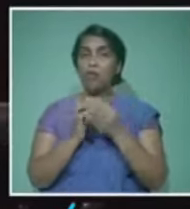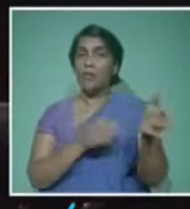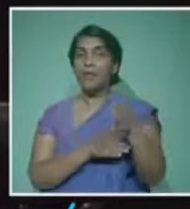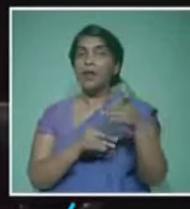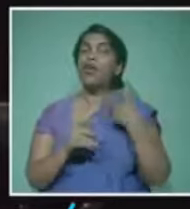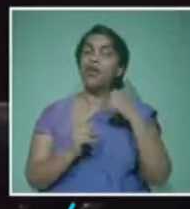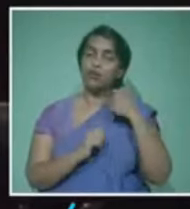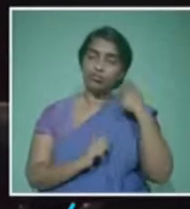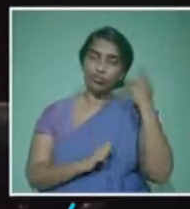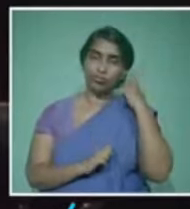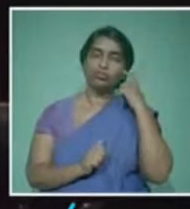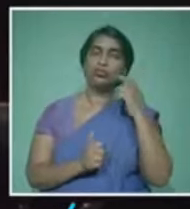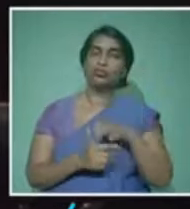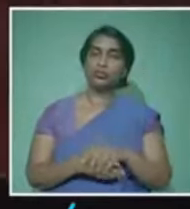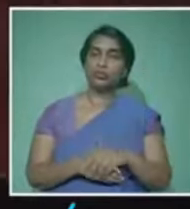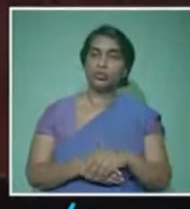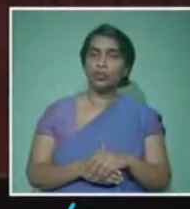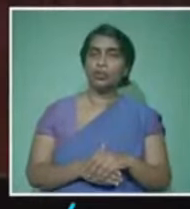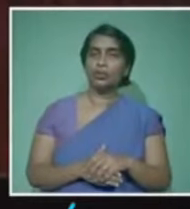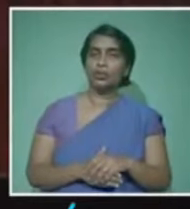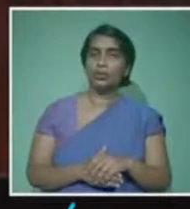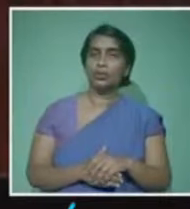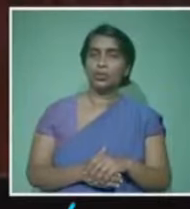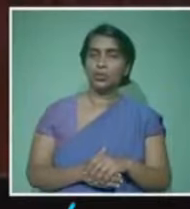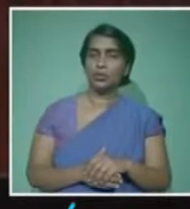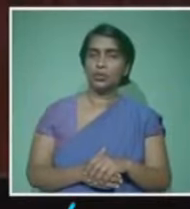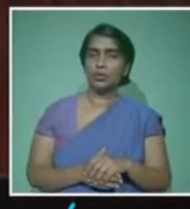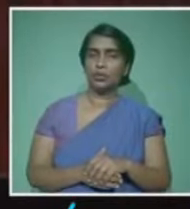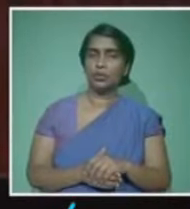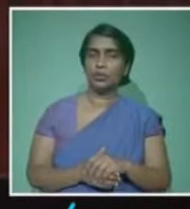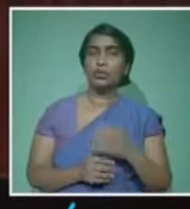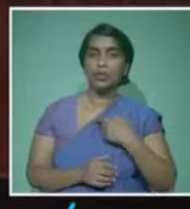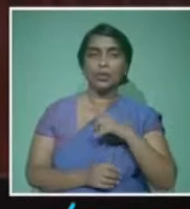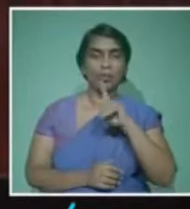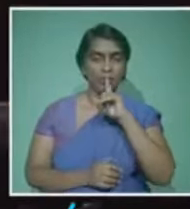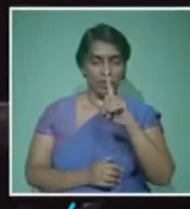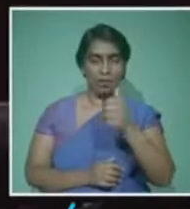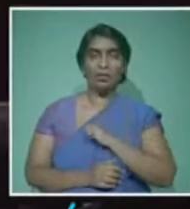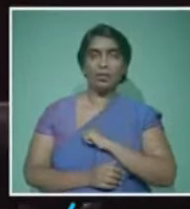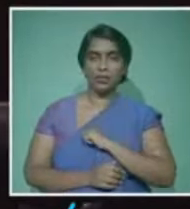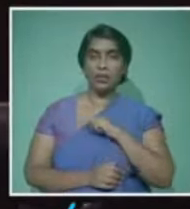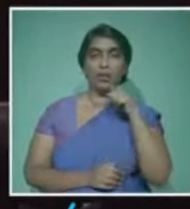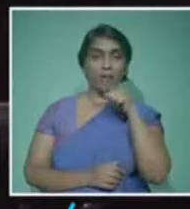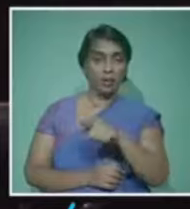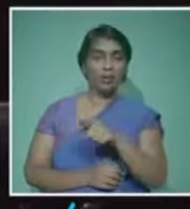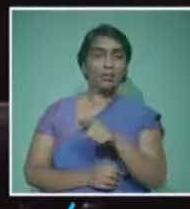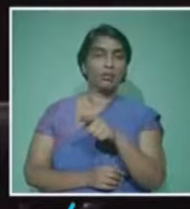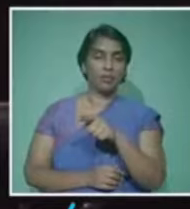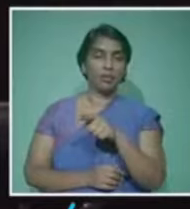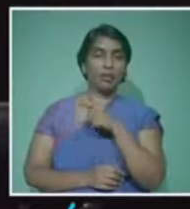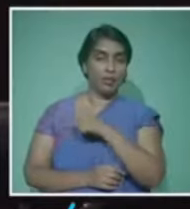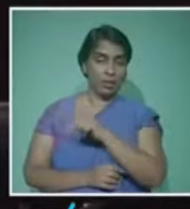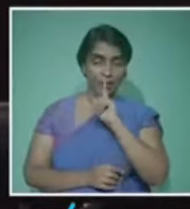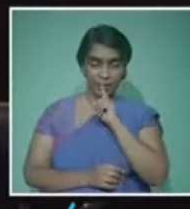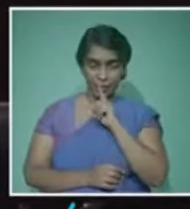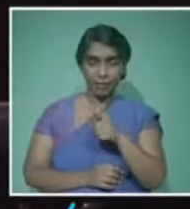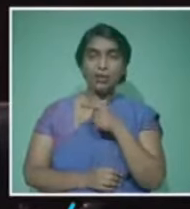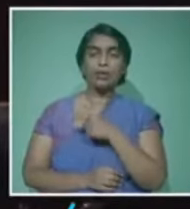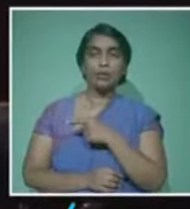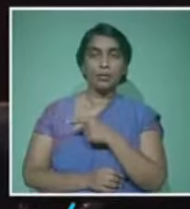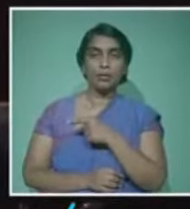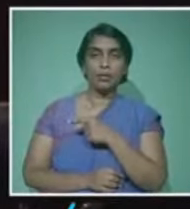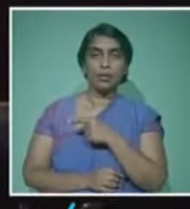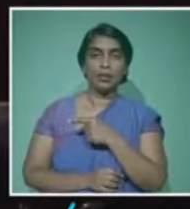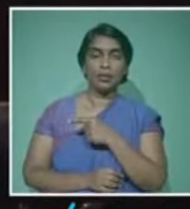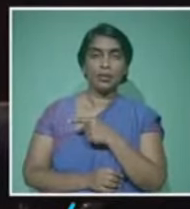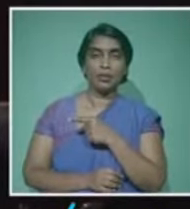කියලා අපි දන්නවා. ඒ නිසා කතා කරලා පොඩ්ඩක් ඉන්න මම අහන්න කැමතියි මේ මේ ප්‍රීමියම් එක මෙතුමා කිව්වා මෙතුමා